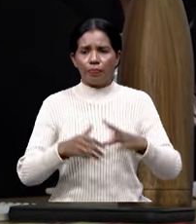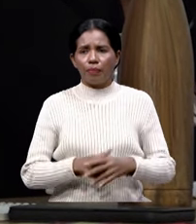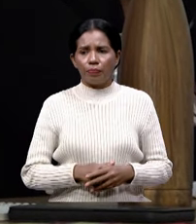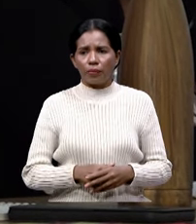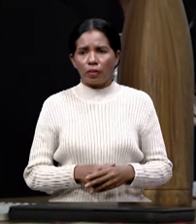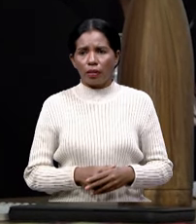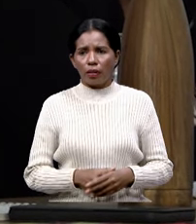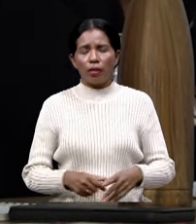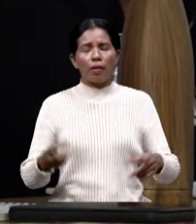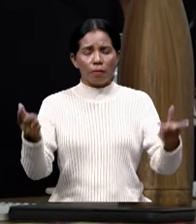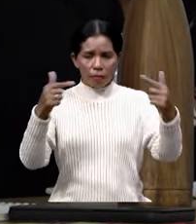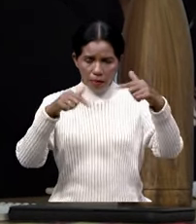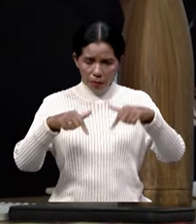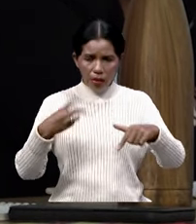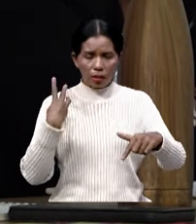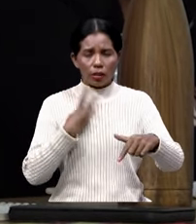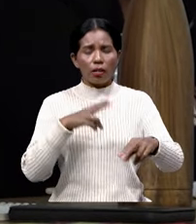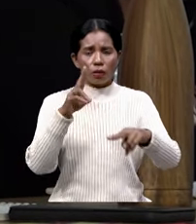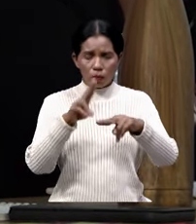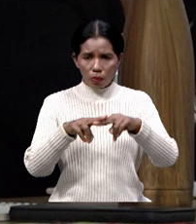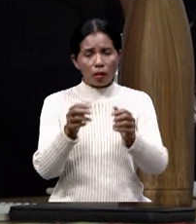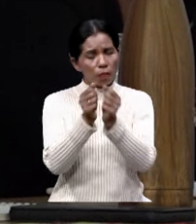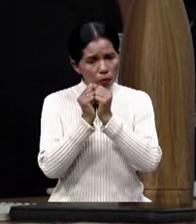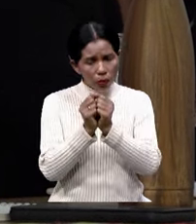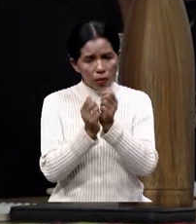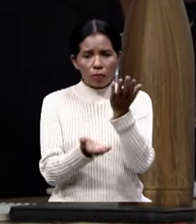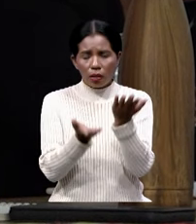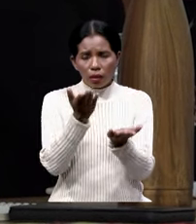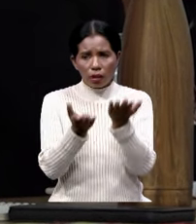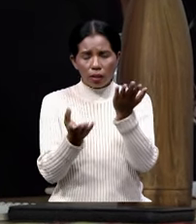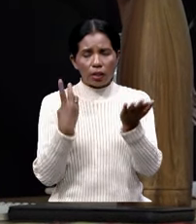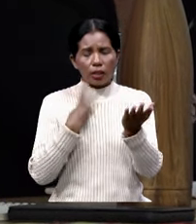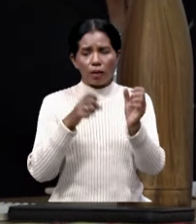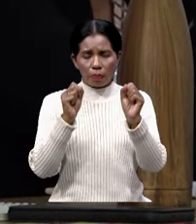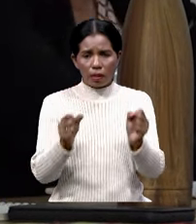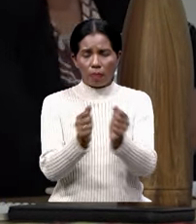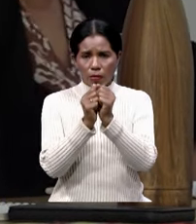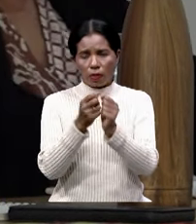Mai tetura mutu para taro balansu. Tapi kita belah butuh ketek ke bawah.